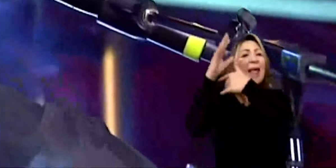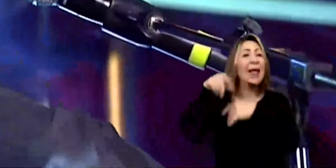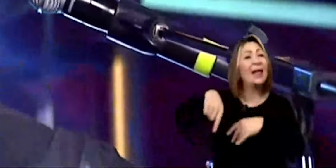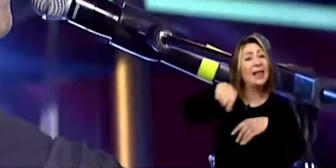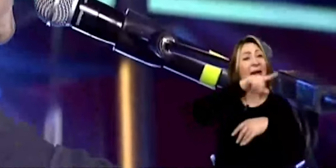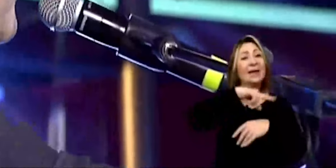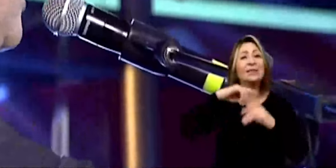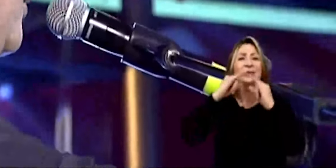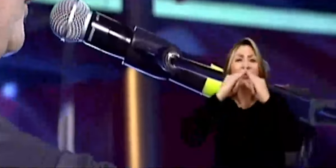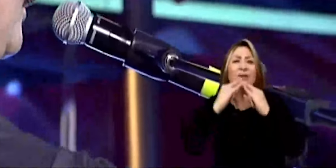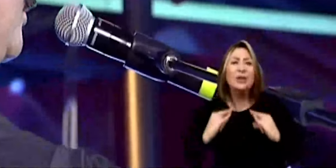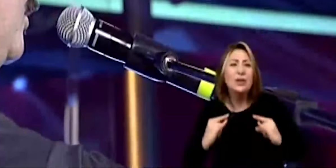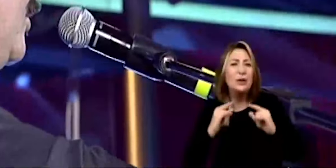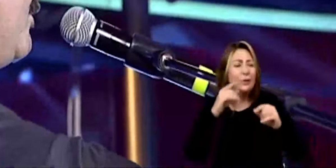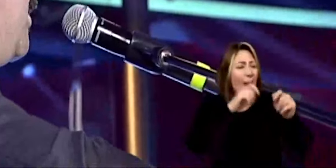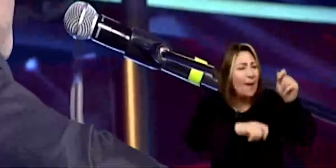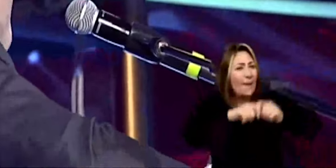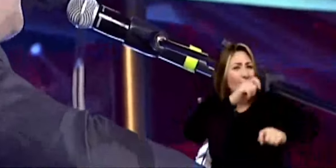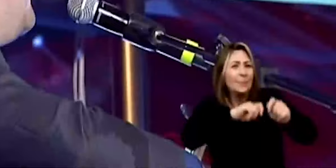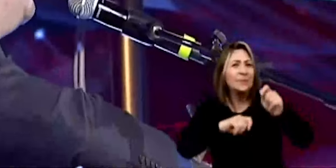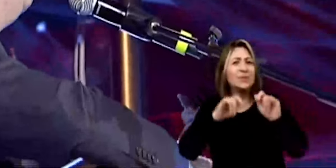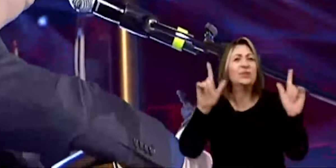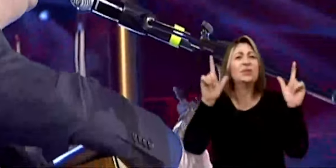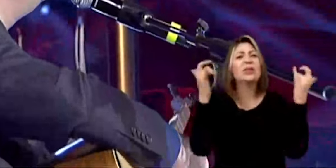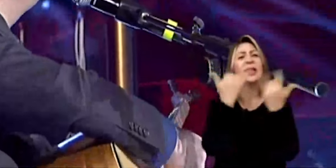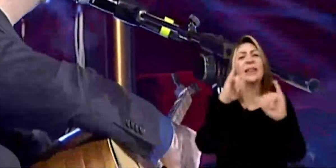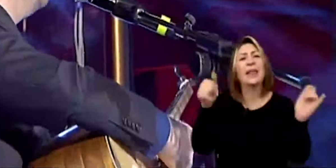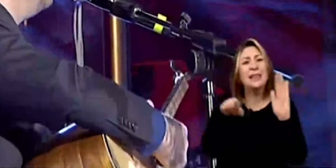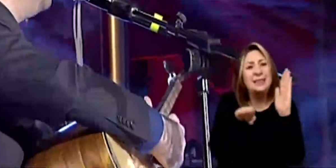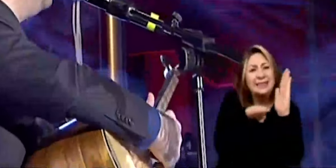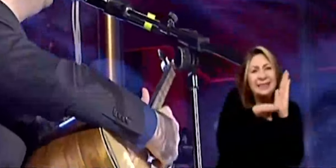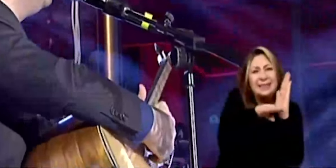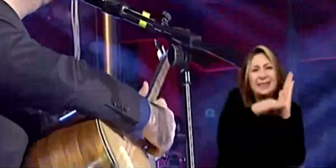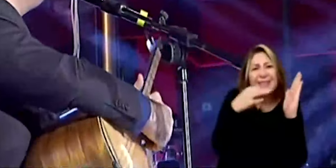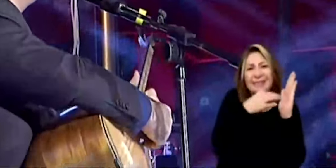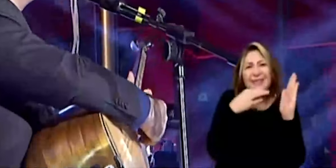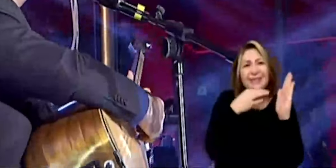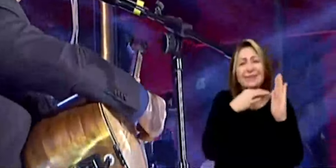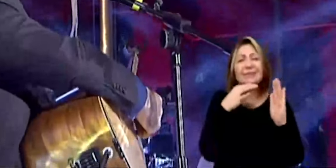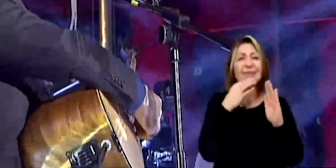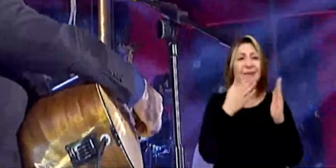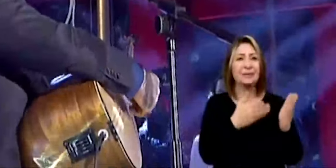Huriler çadır kurmuş cennetin